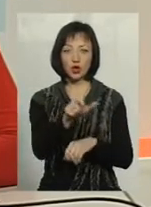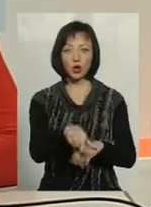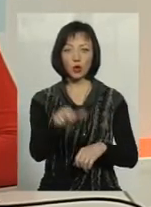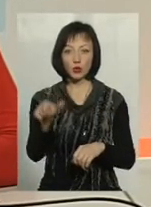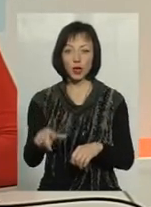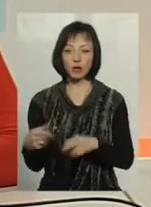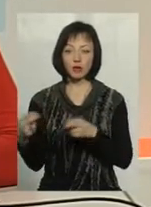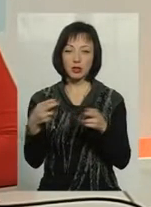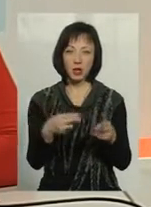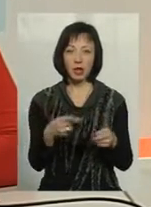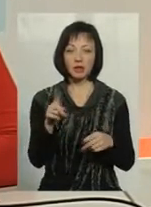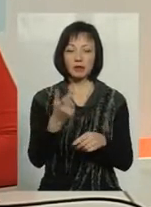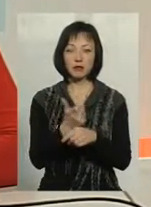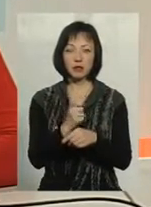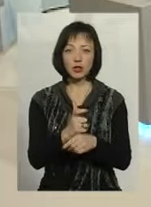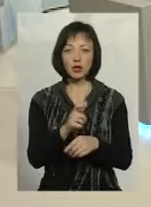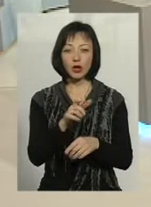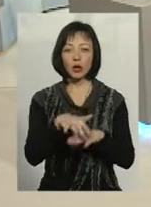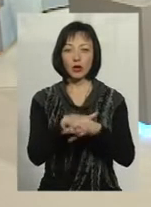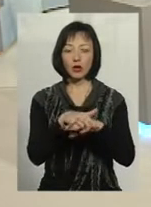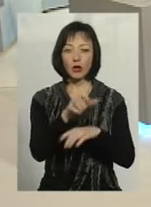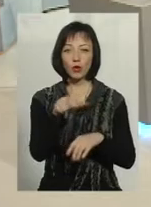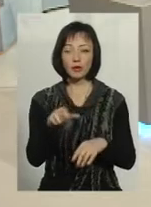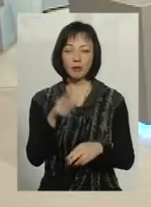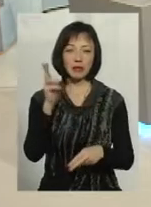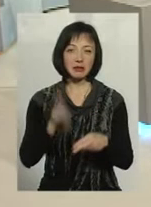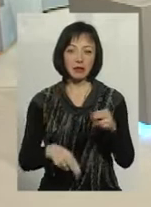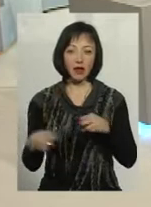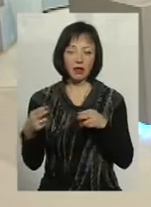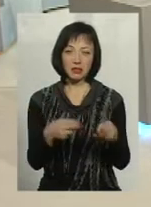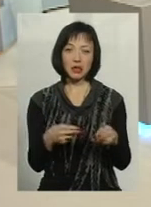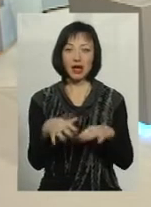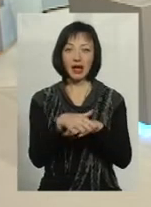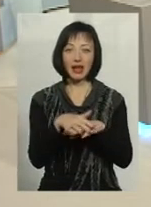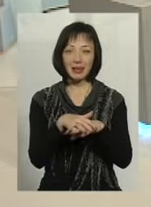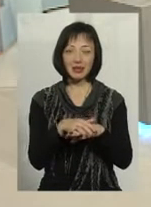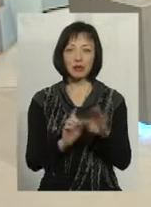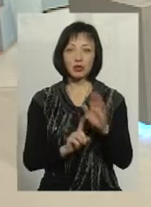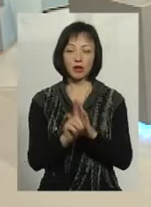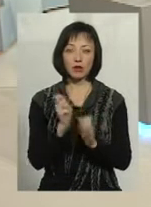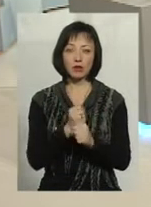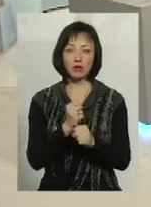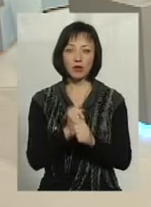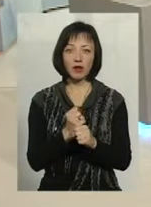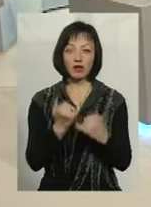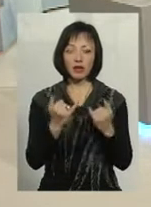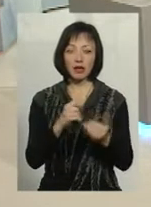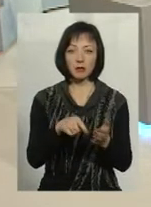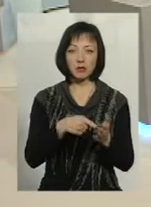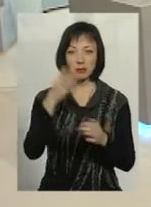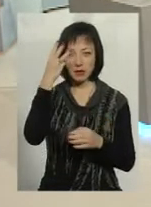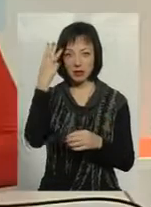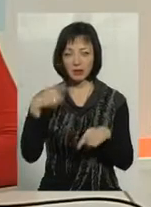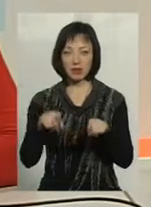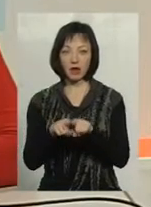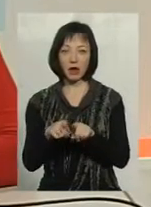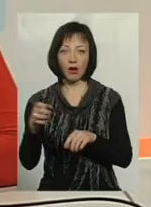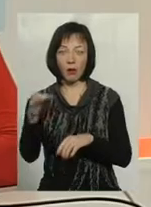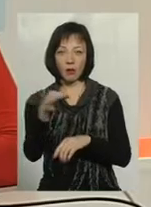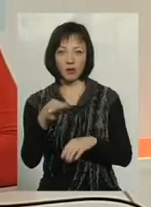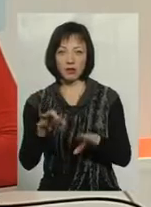підняли, не ви, а ті, що сидять зверху, відкусили нам кусочок 10%. Хіба можемо ми купити